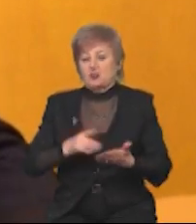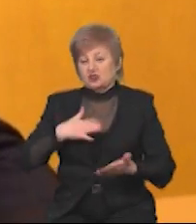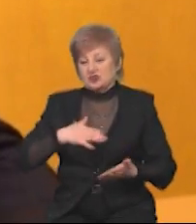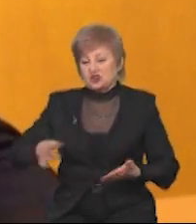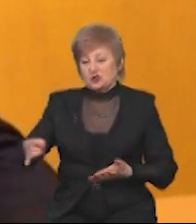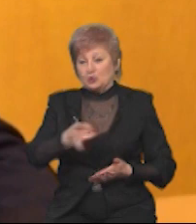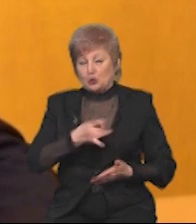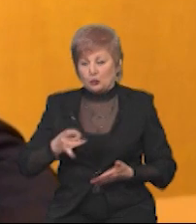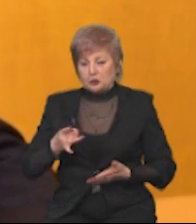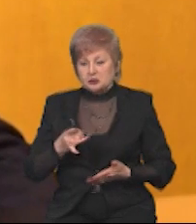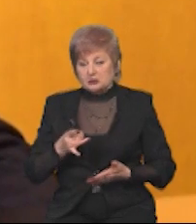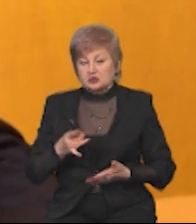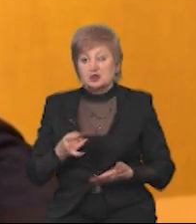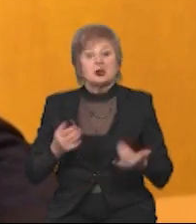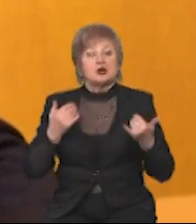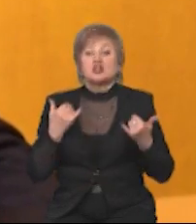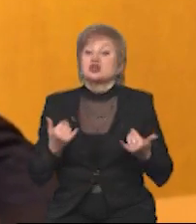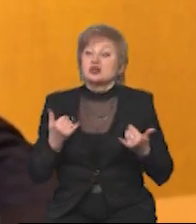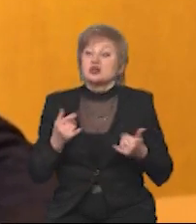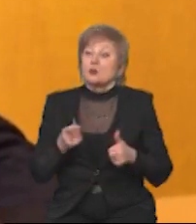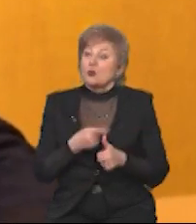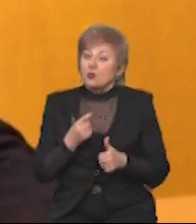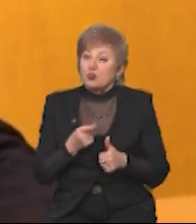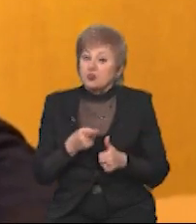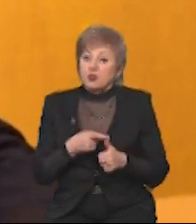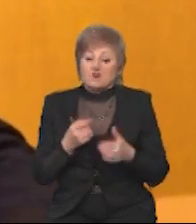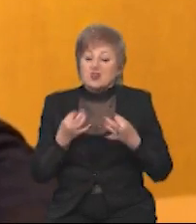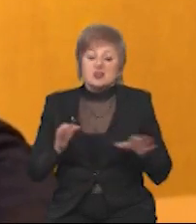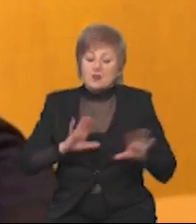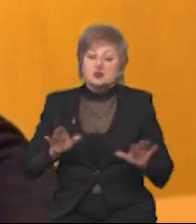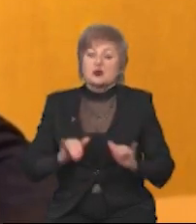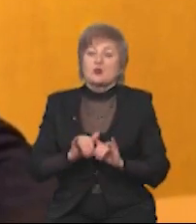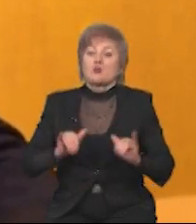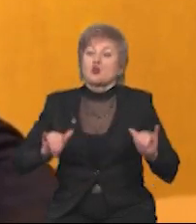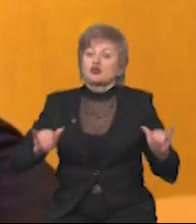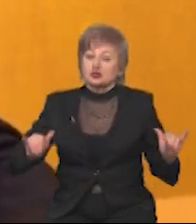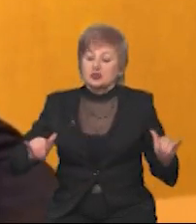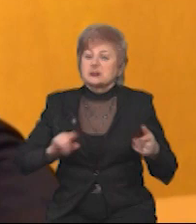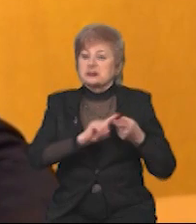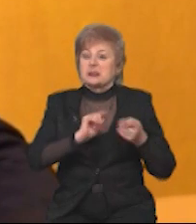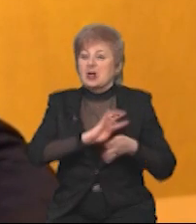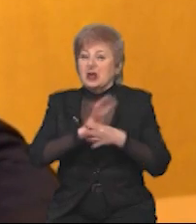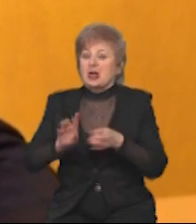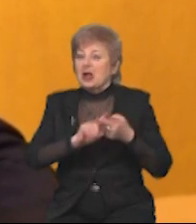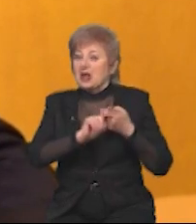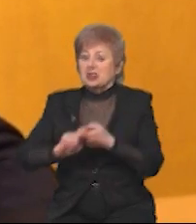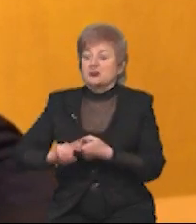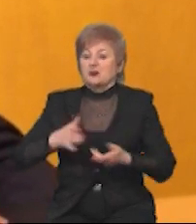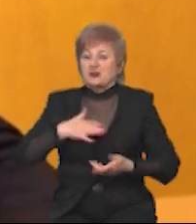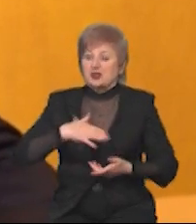регіоні. На часі зараз у нас, по-перше, це не допустити поширенню коронавірусу в нашому